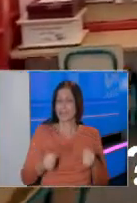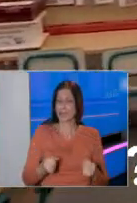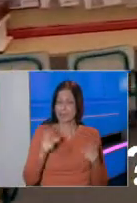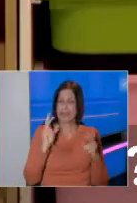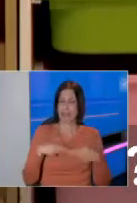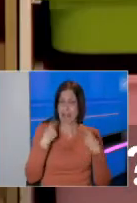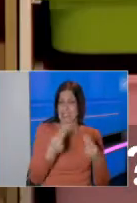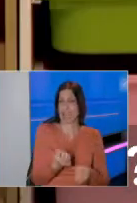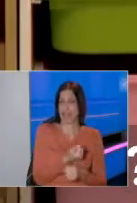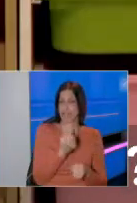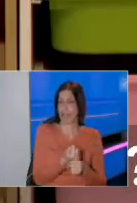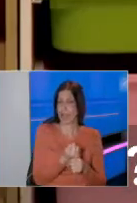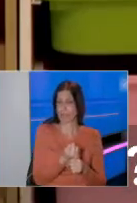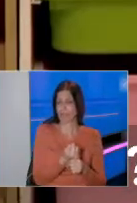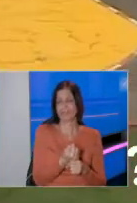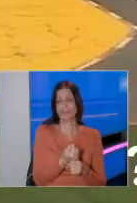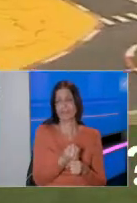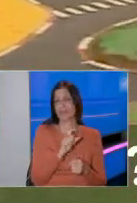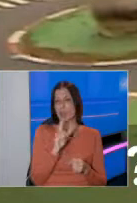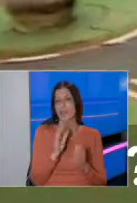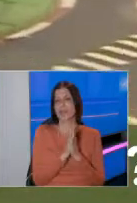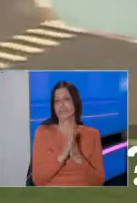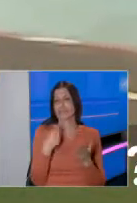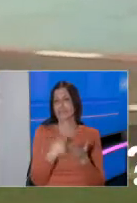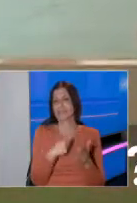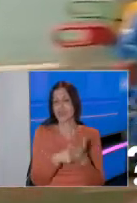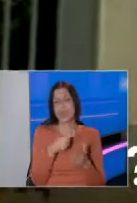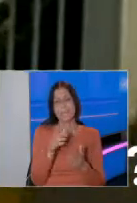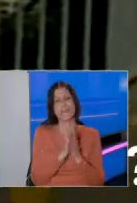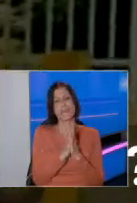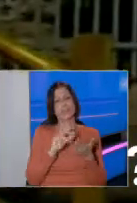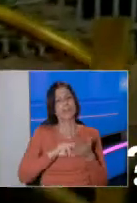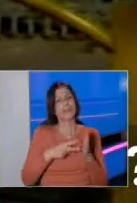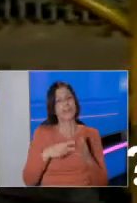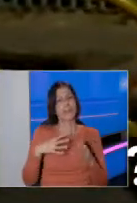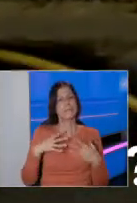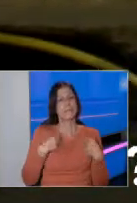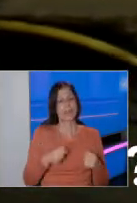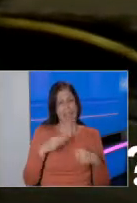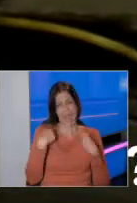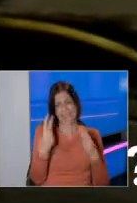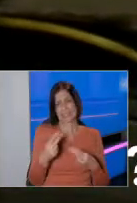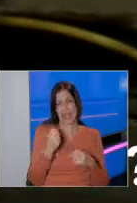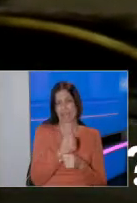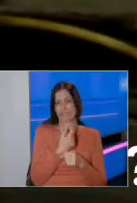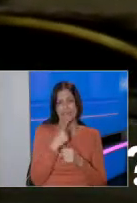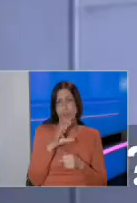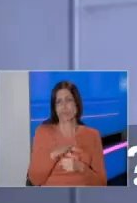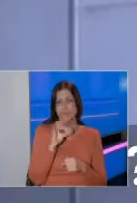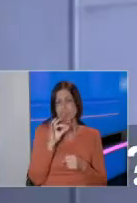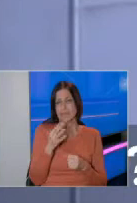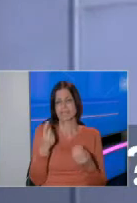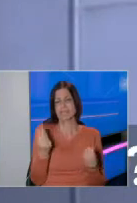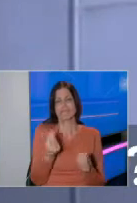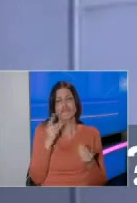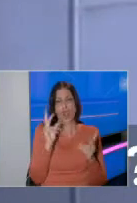חזרה לעבודה. החבר'ה האלה בעצם לא מבקשים פיצוי, הם בסך הכל מבקשים מתווה בריאות לחזרה לעבודה, ולא מוצאים כל קורא